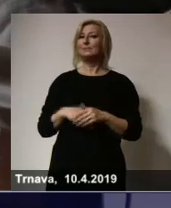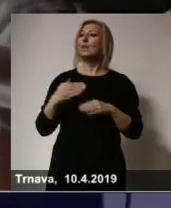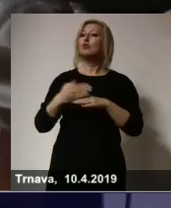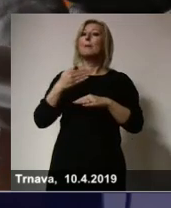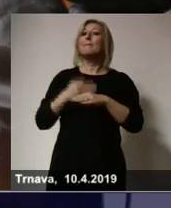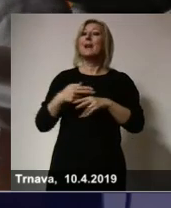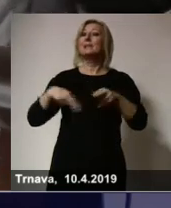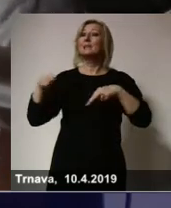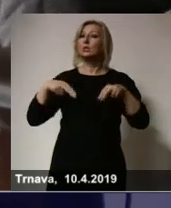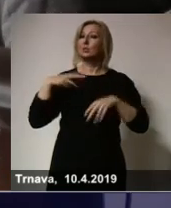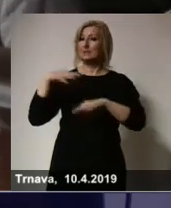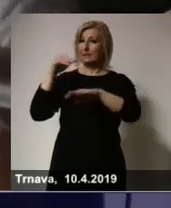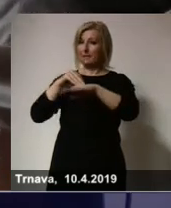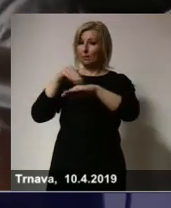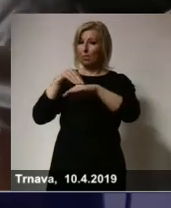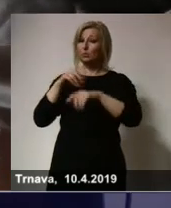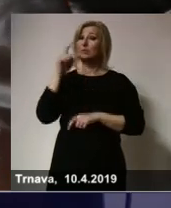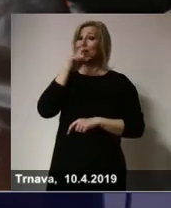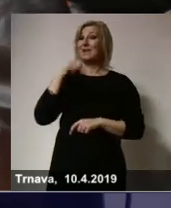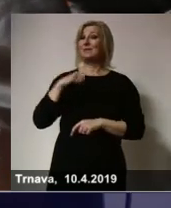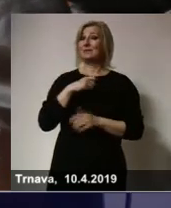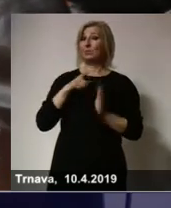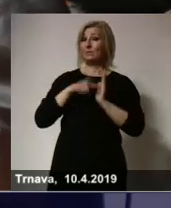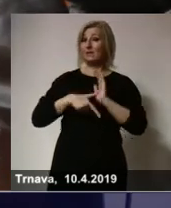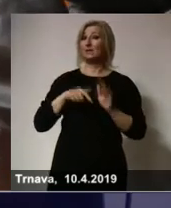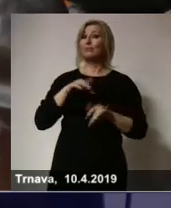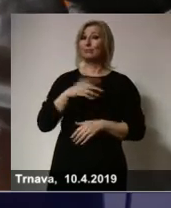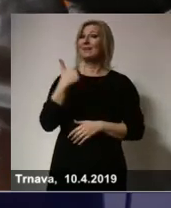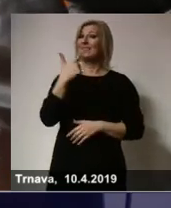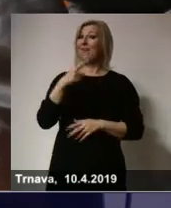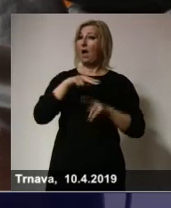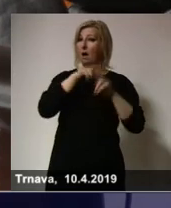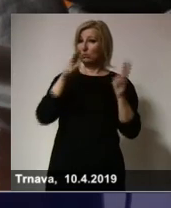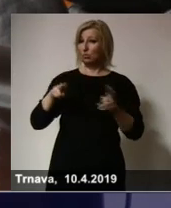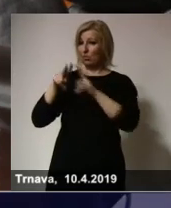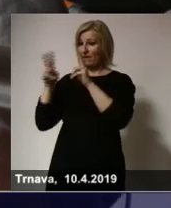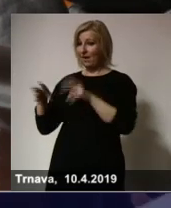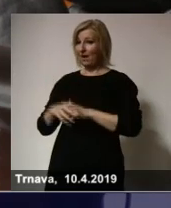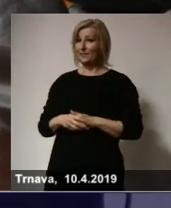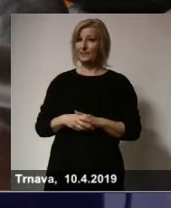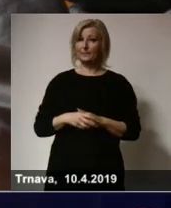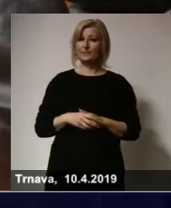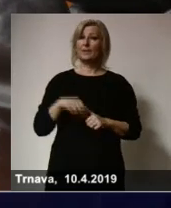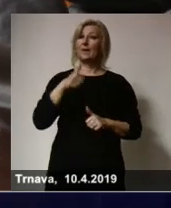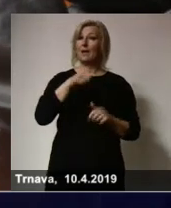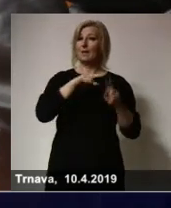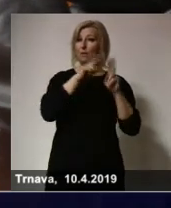Trnavský samosprávny kraj má v tomto meste dve budovy. Jeden na základe